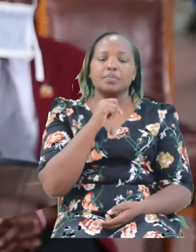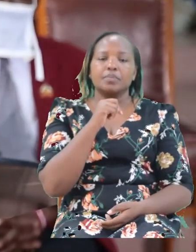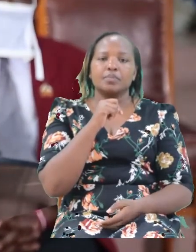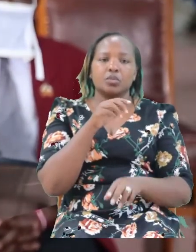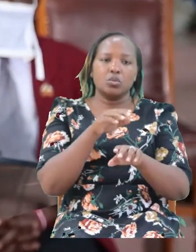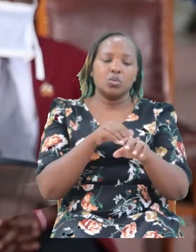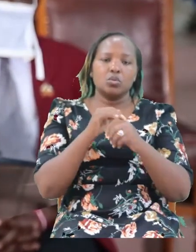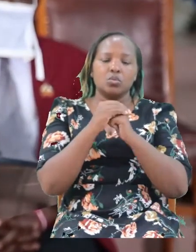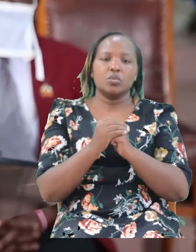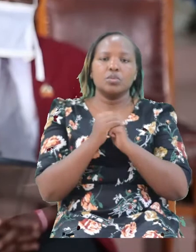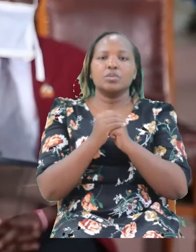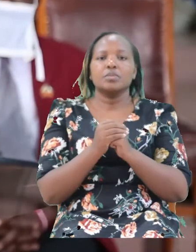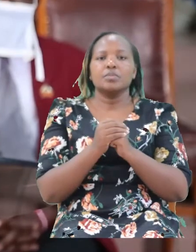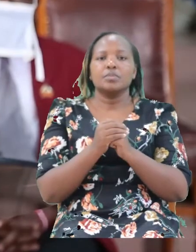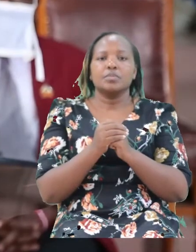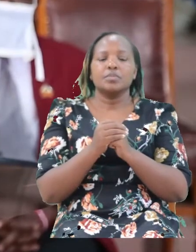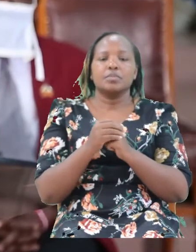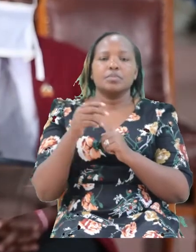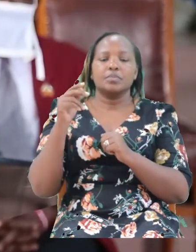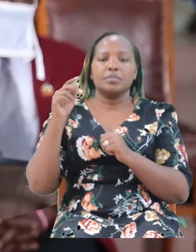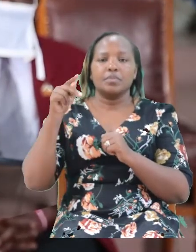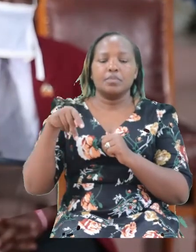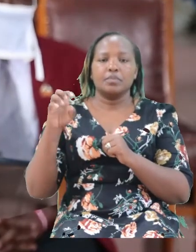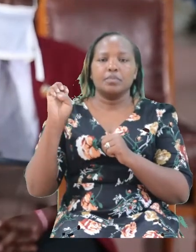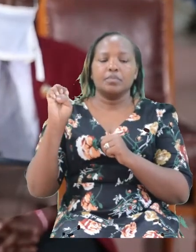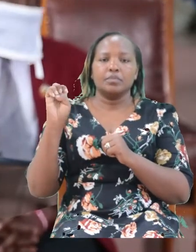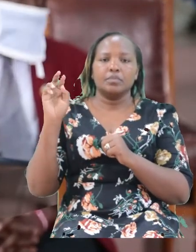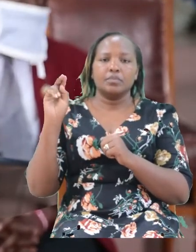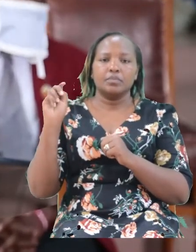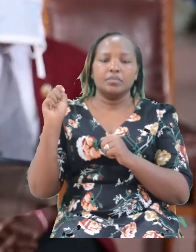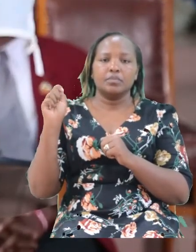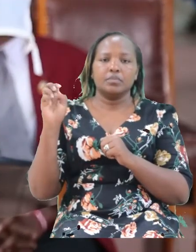Mwito wa Kuabudu, Petro wa Kwanza, 4 mstari wa 10.